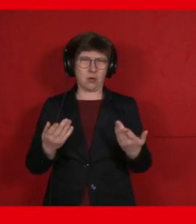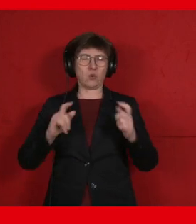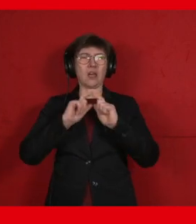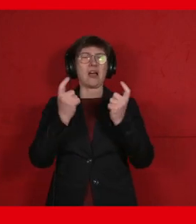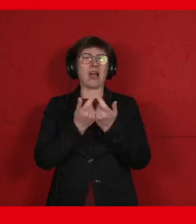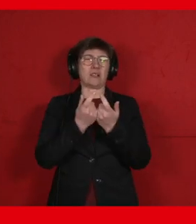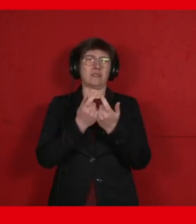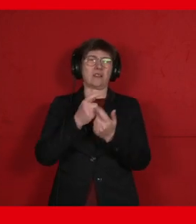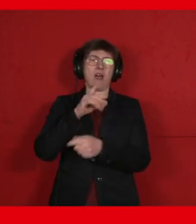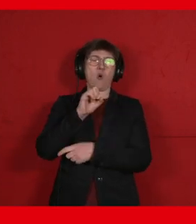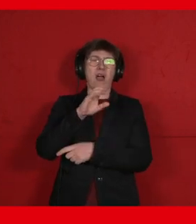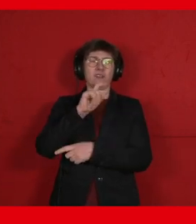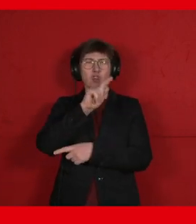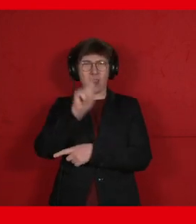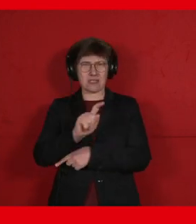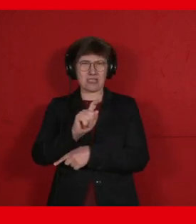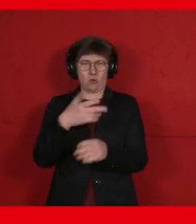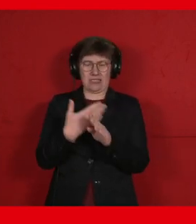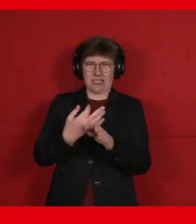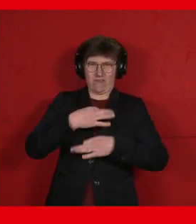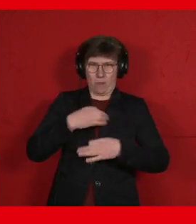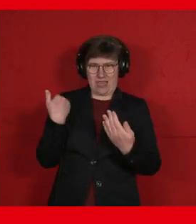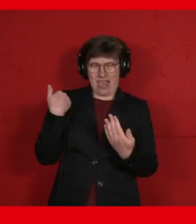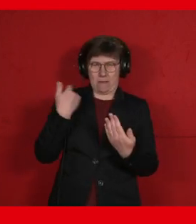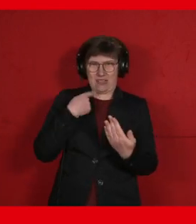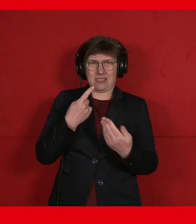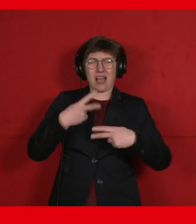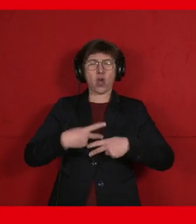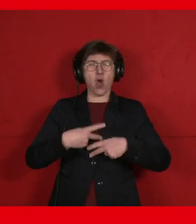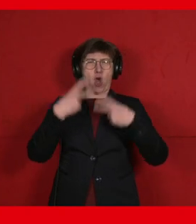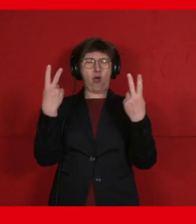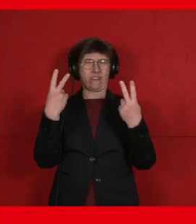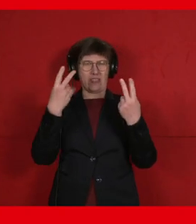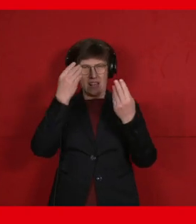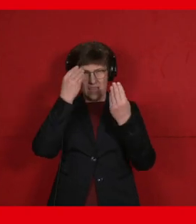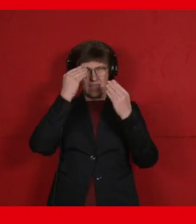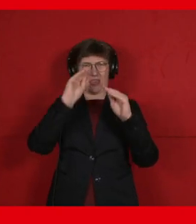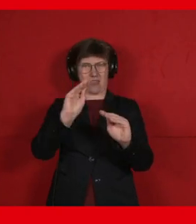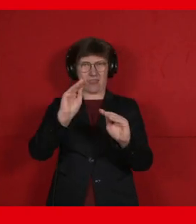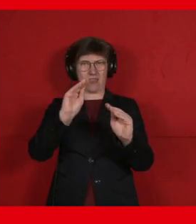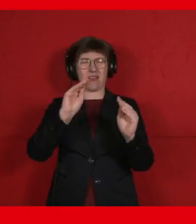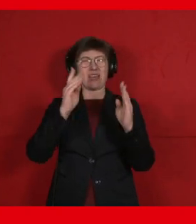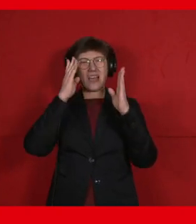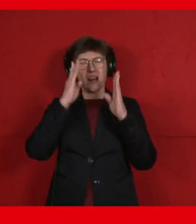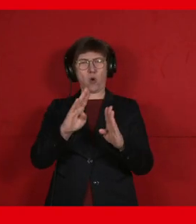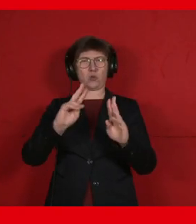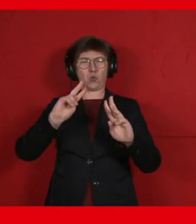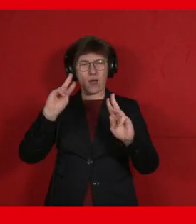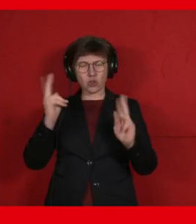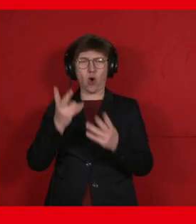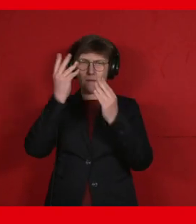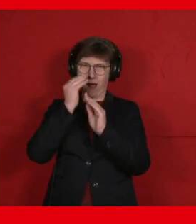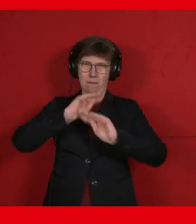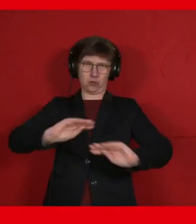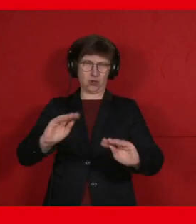Kanzler Olaf Scholz heißt. Und das ist für mich das, was ich gerade in diesem öffentlichen Teil unserer Klausur wirklich noch